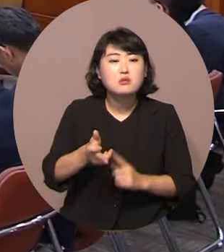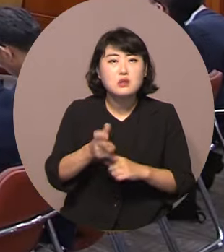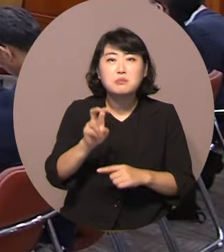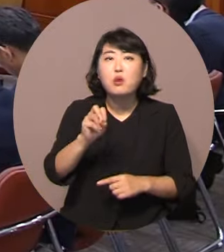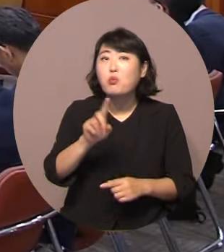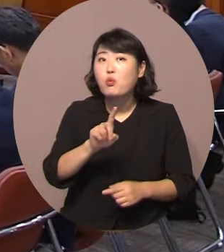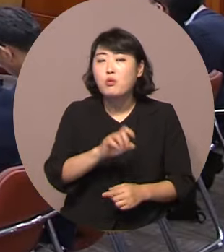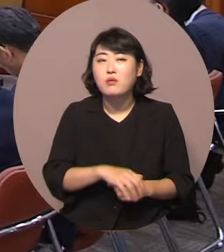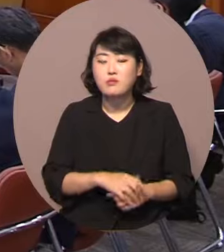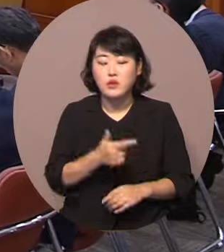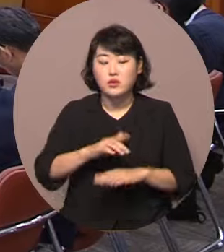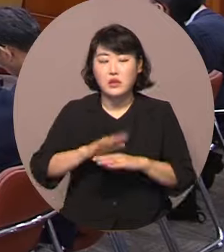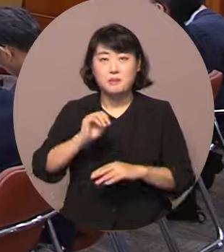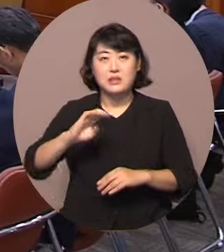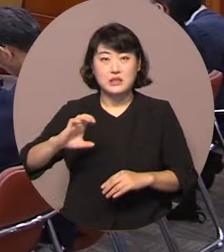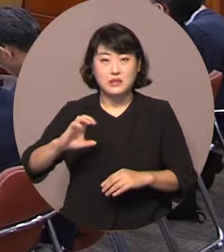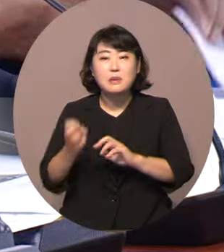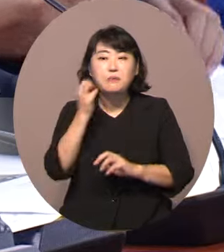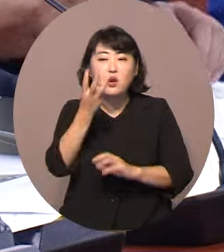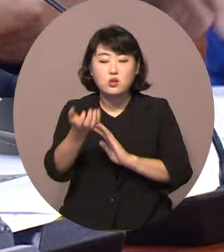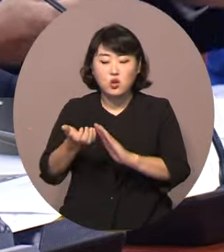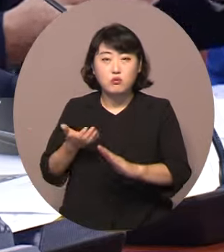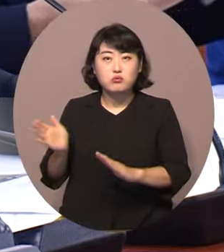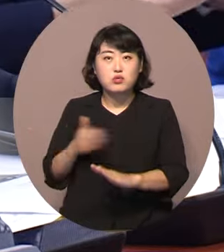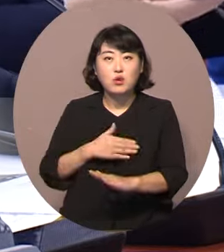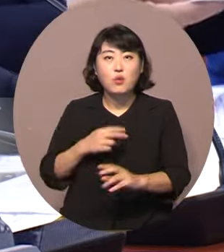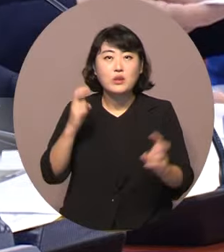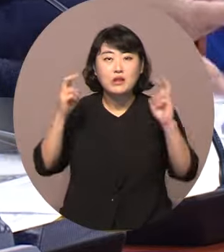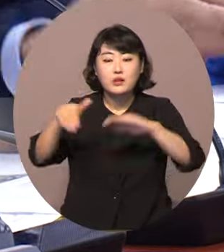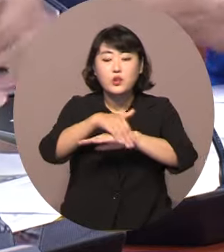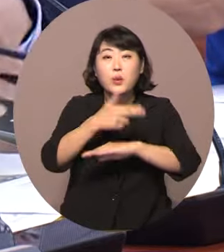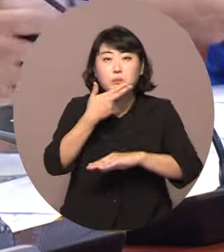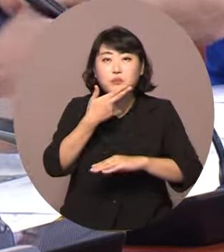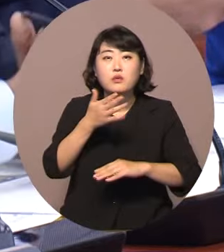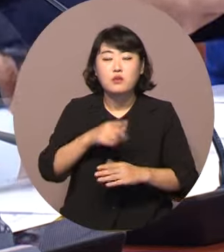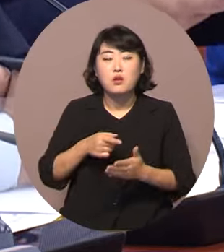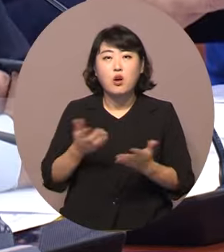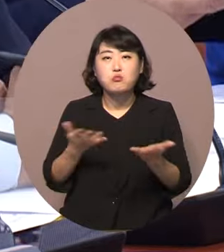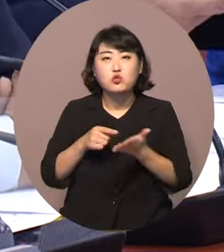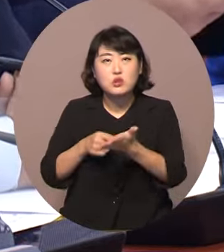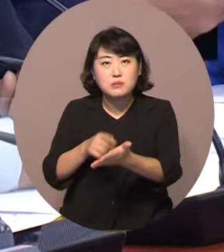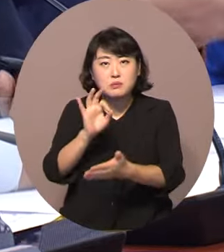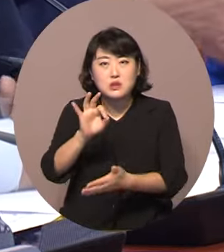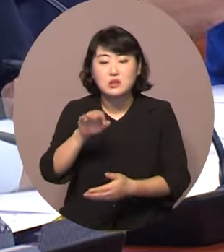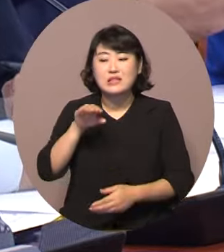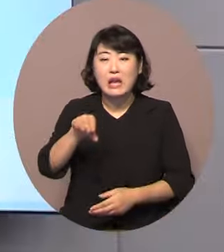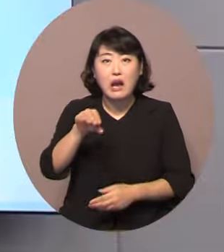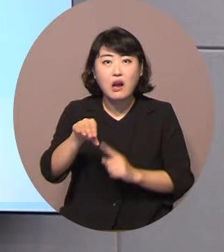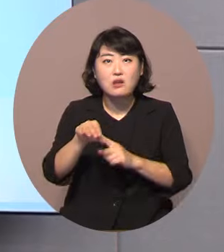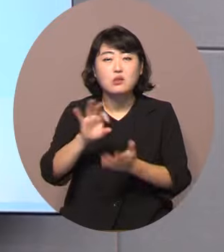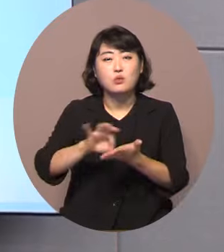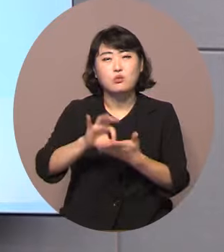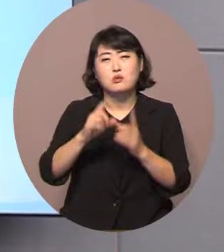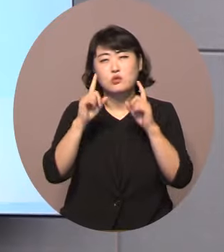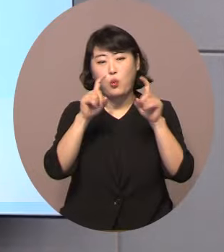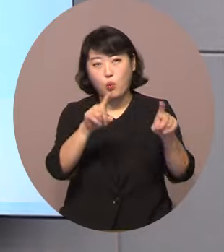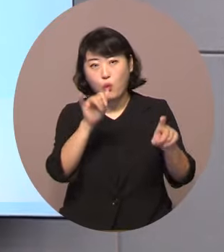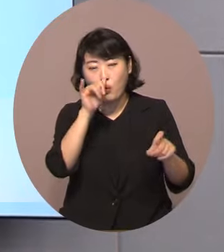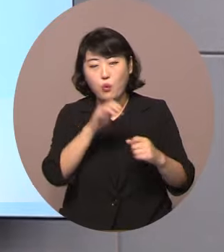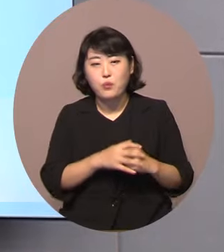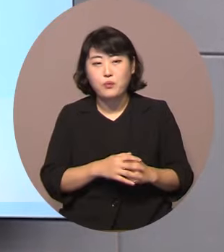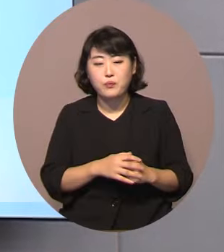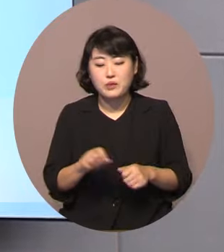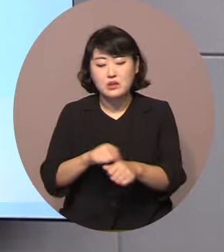대전 mbc 사장 사임 1개월 전부터 출근하지 않고도 업무추진비와 관용차를 썼다는 의욕도 제기됐고